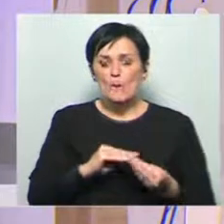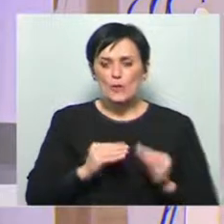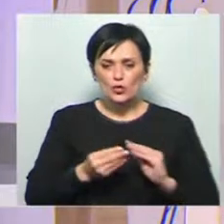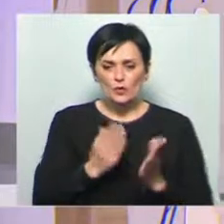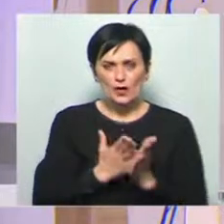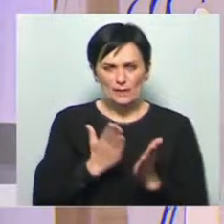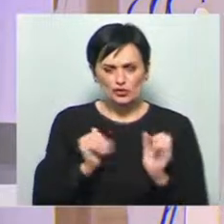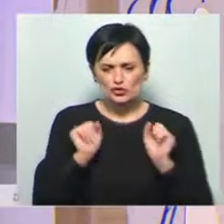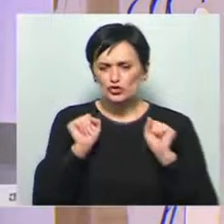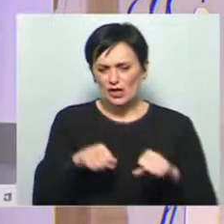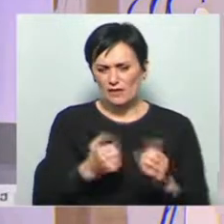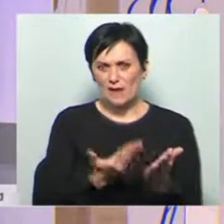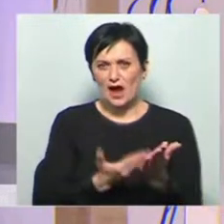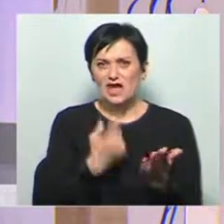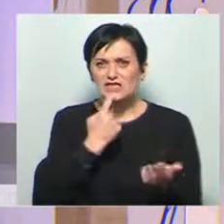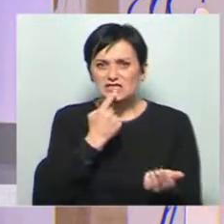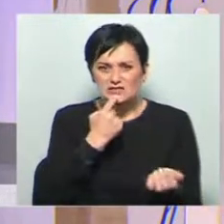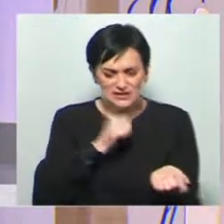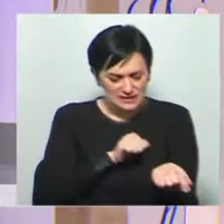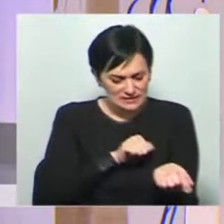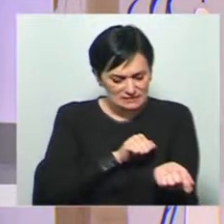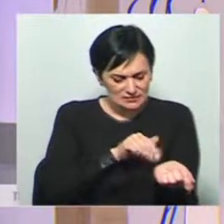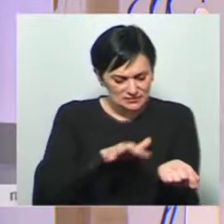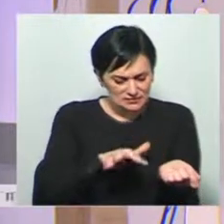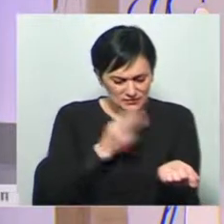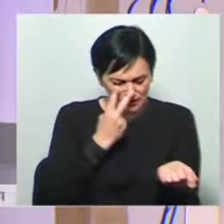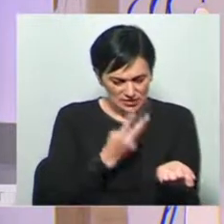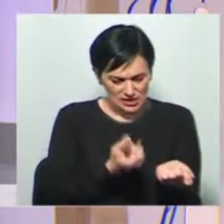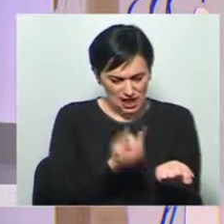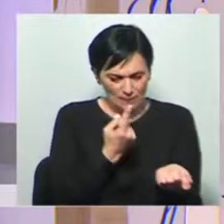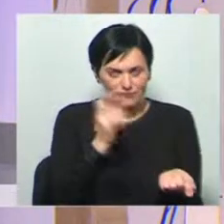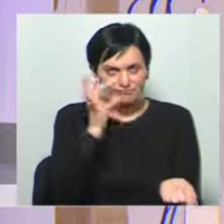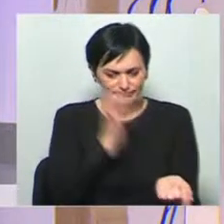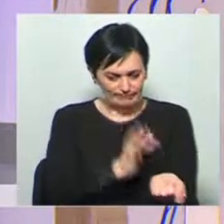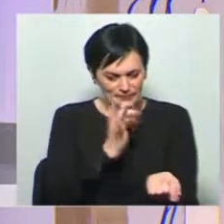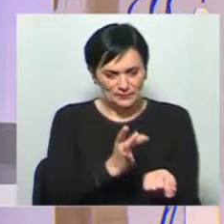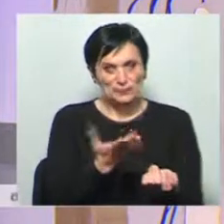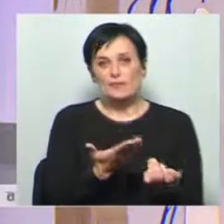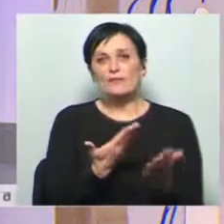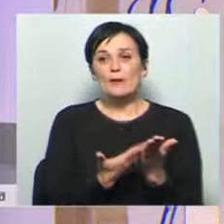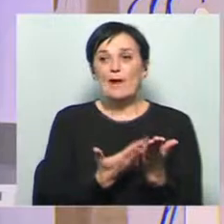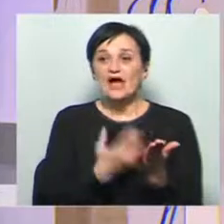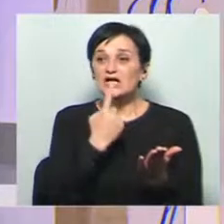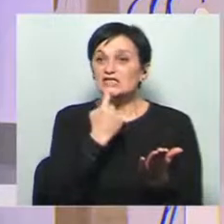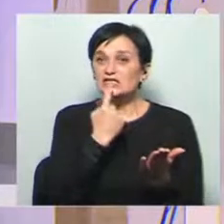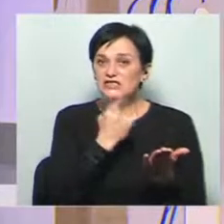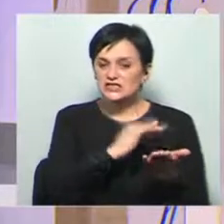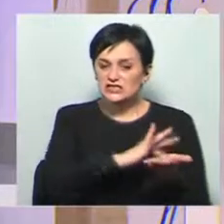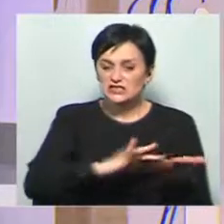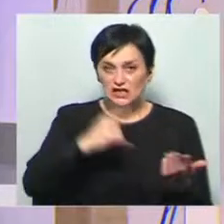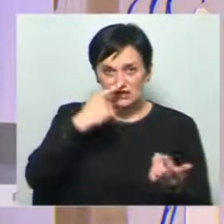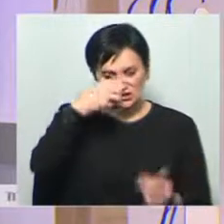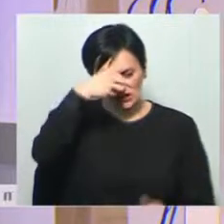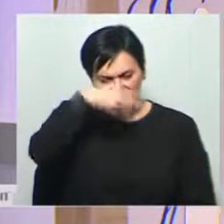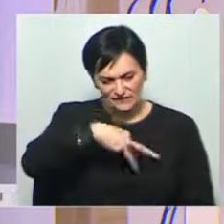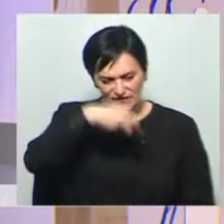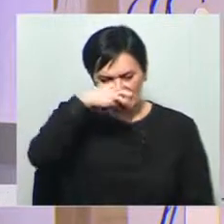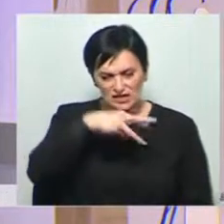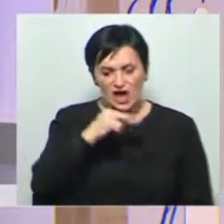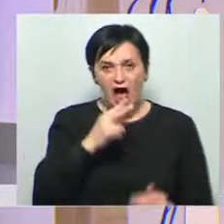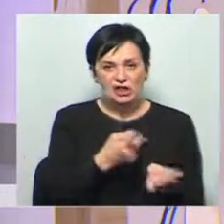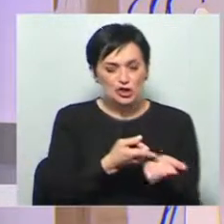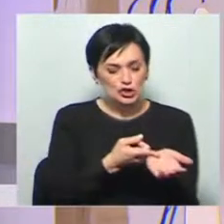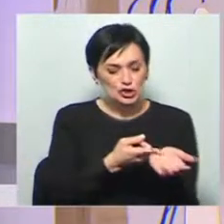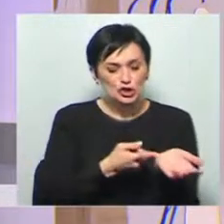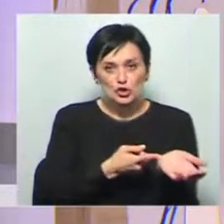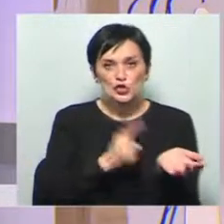რომელიც შეიძლება მაგალითად სისხლჩაქცევით გამოვლინდეს, მაგალითად სისხლდენით, ცხვირიდან ან ჭრილობიდან,